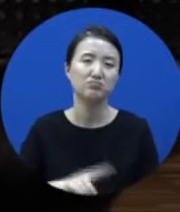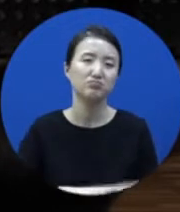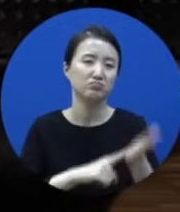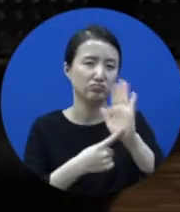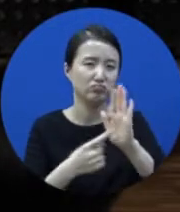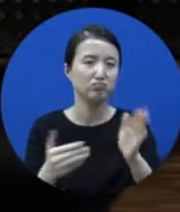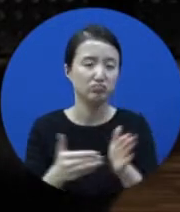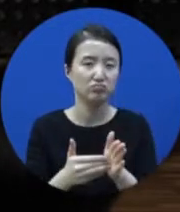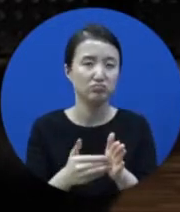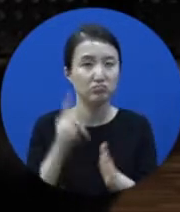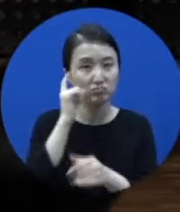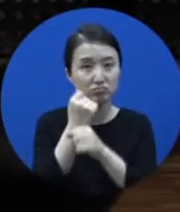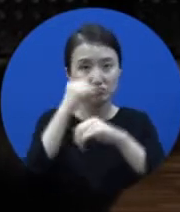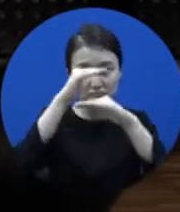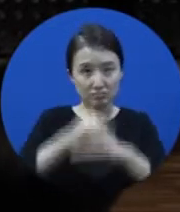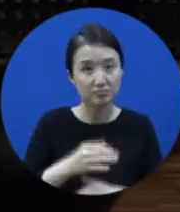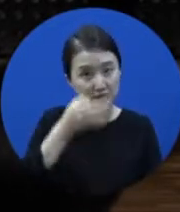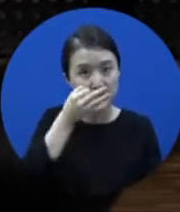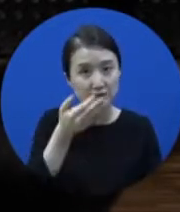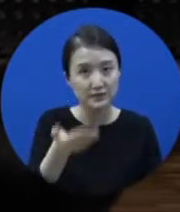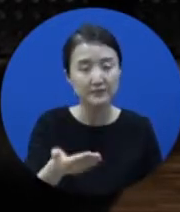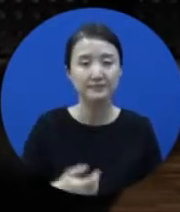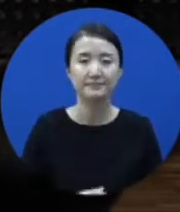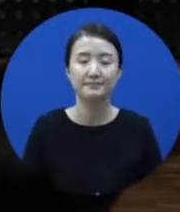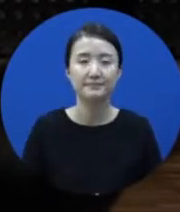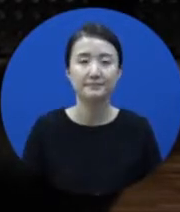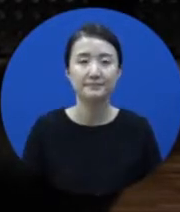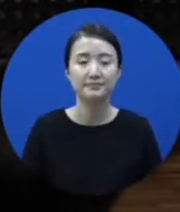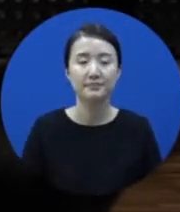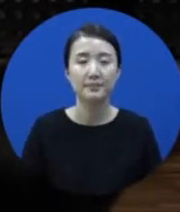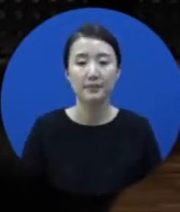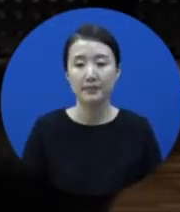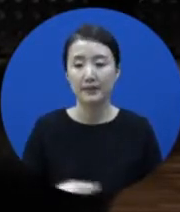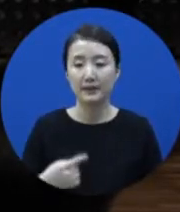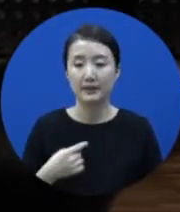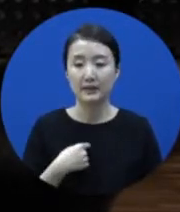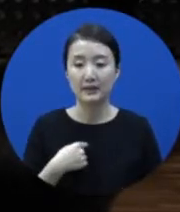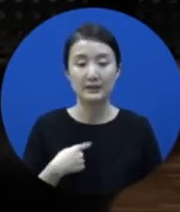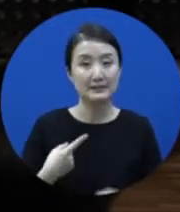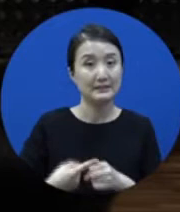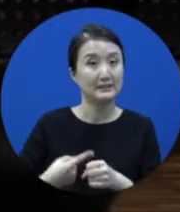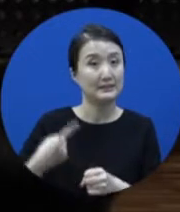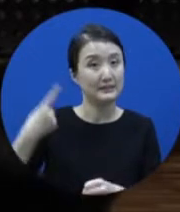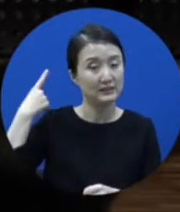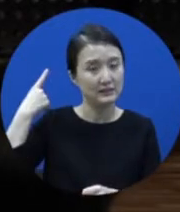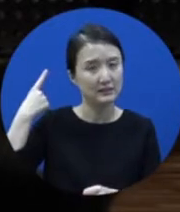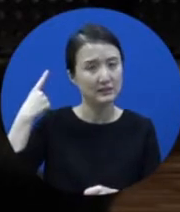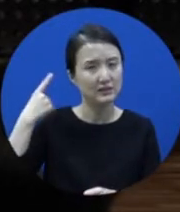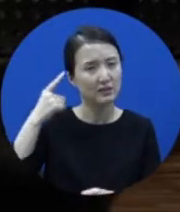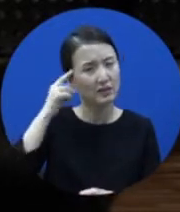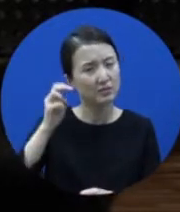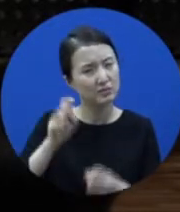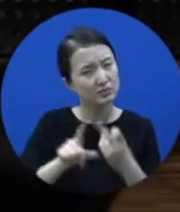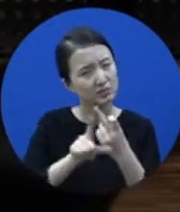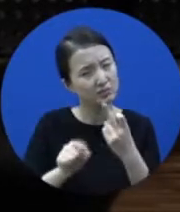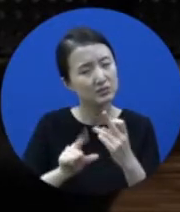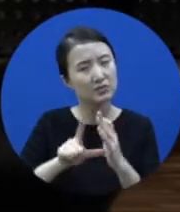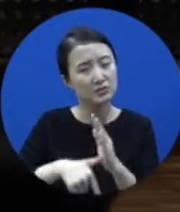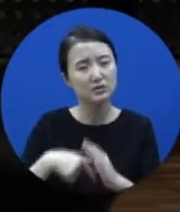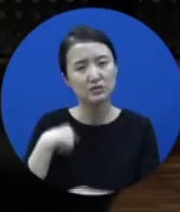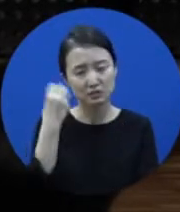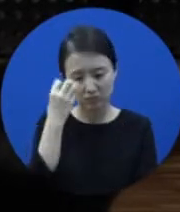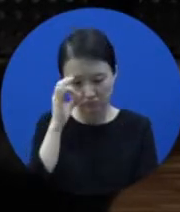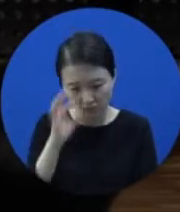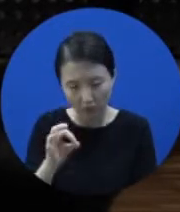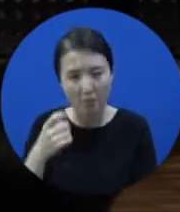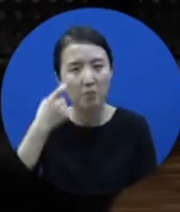말에요 신문을 봤습니다. 이게 신문에 나왔던 기사예요. 어느 모 제약회사에서요